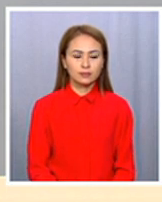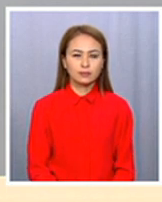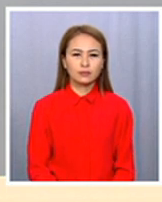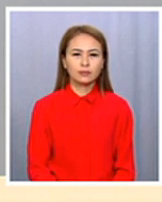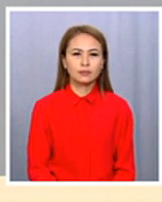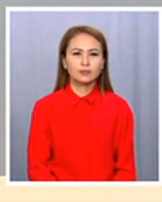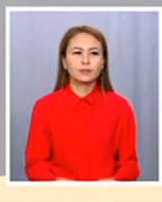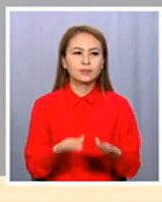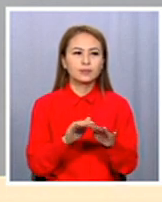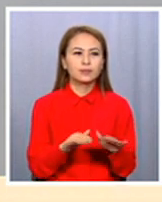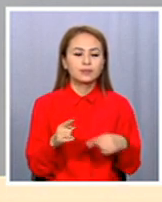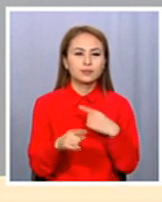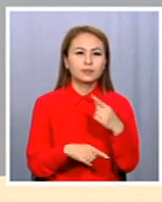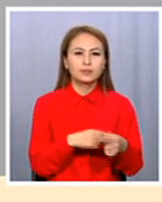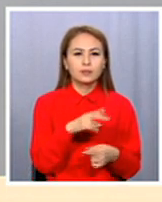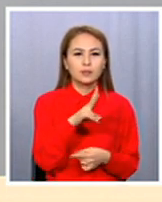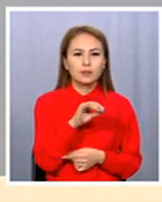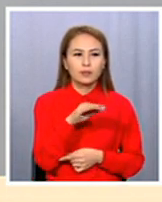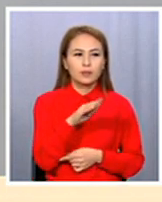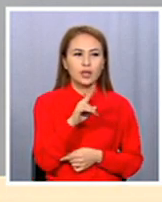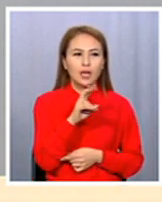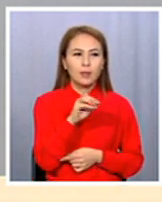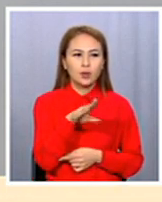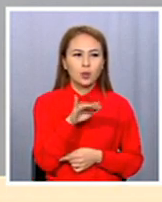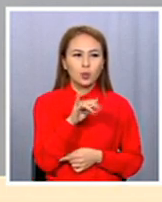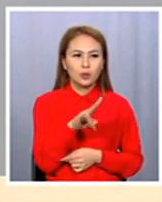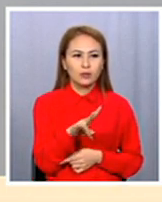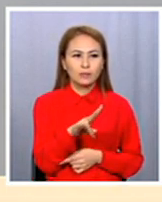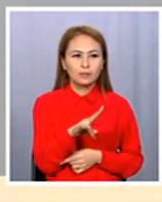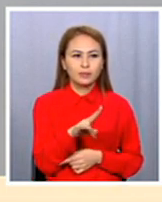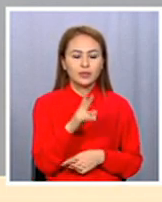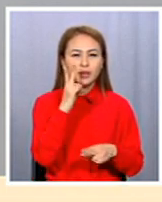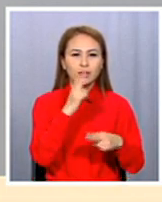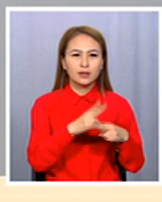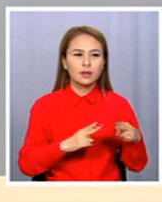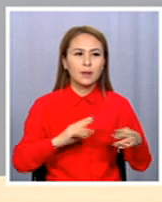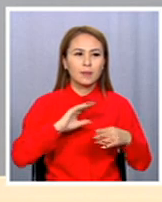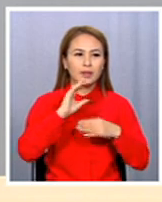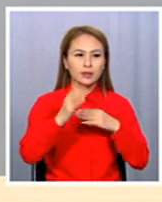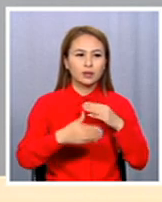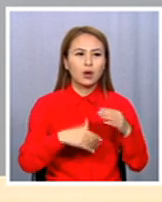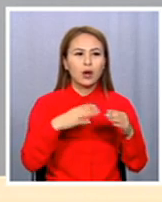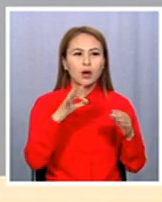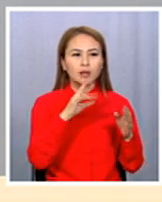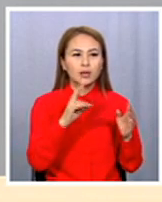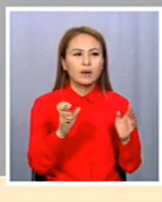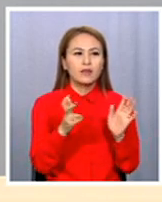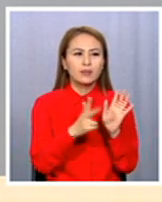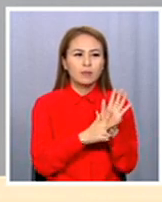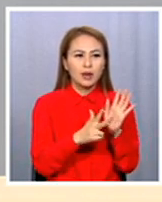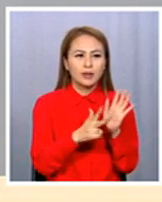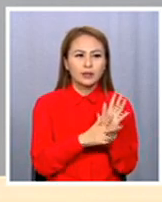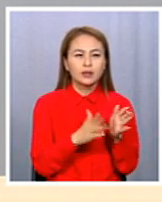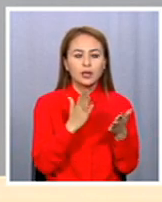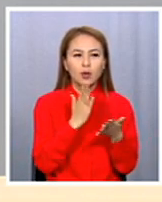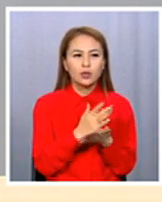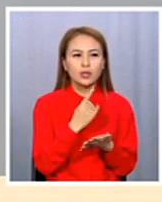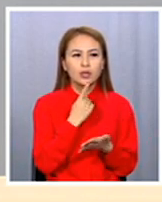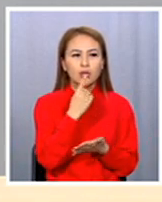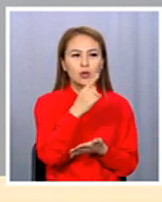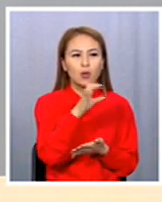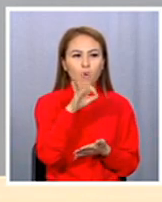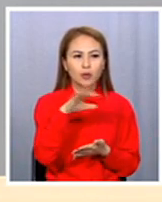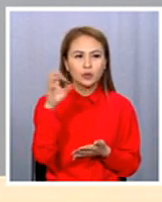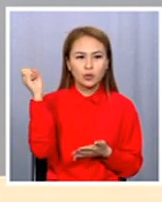Ребята, следующая планета – планета Нептун. Нептун – ледяная планета. Она восьмая, находится